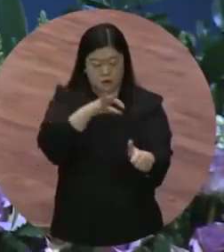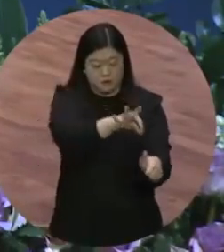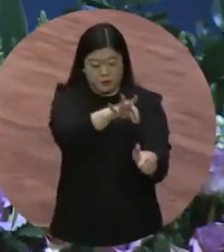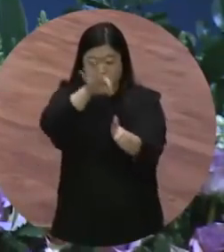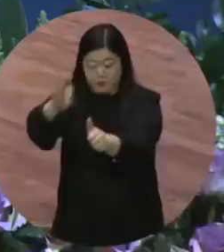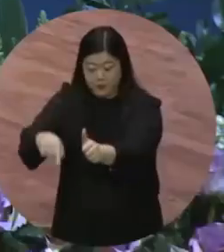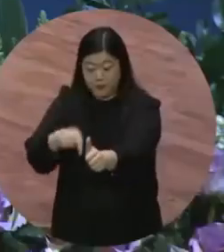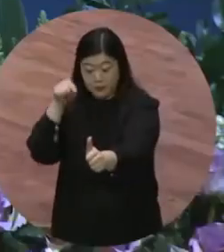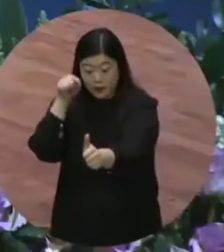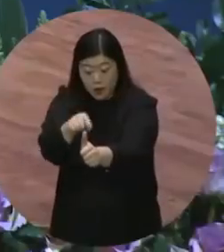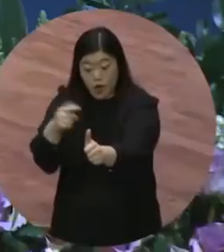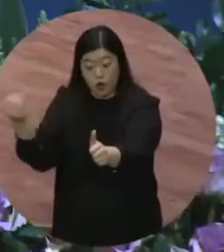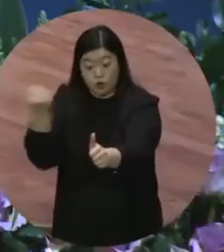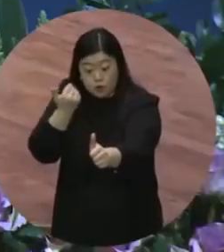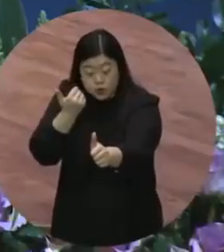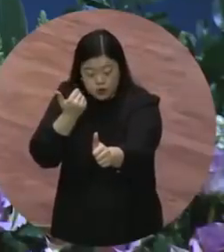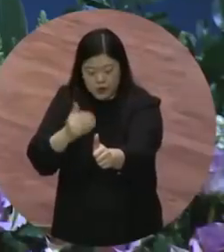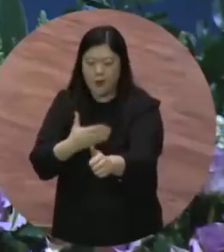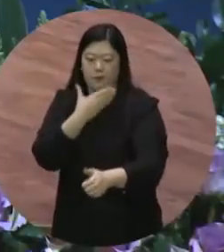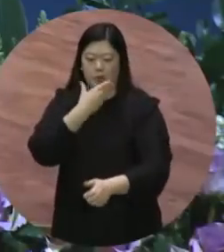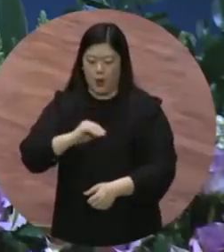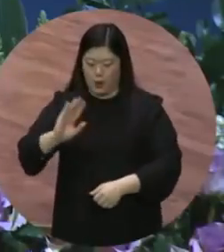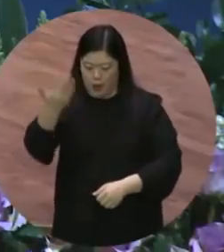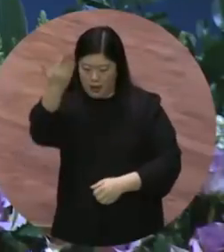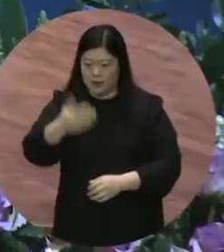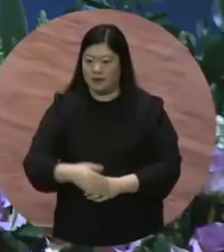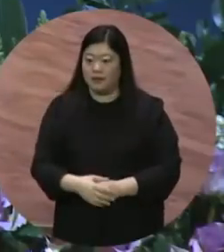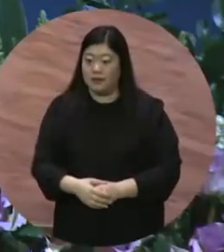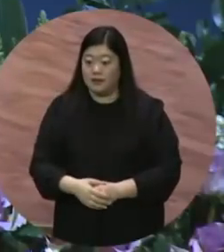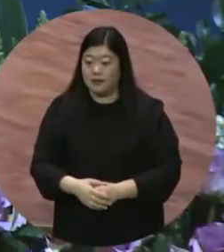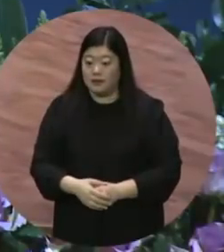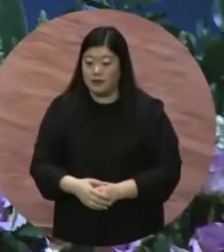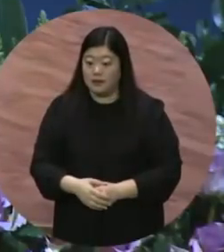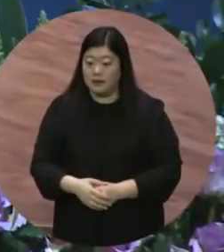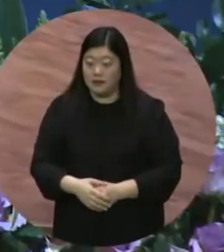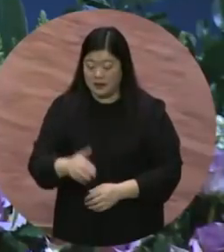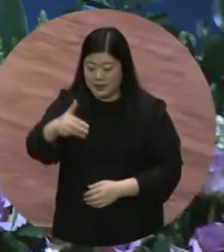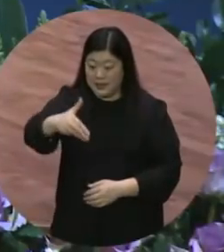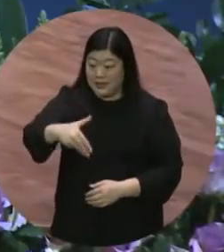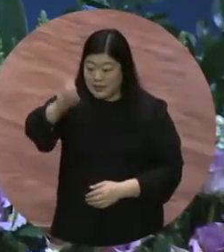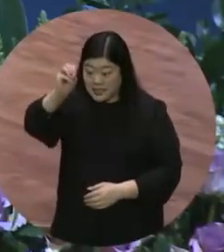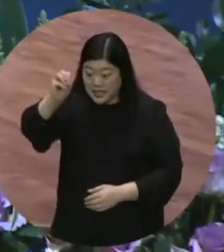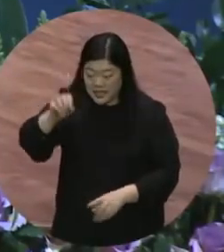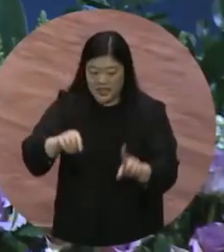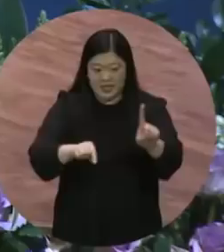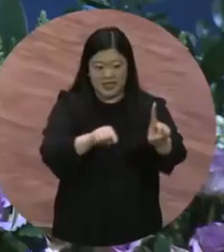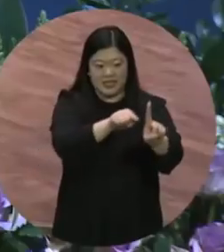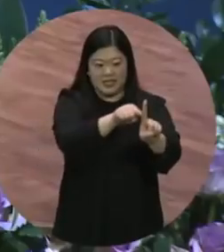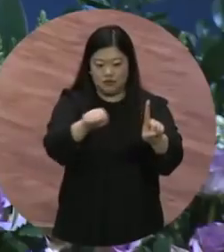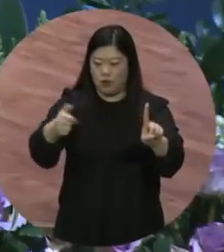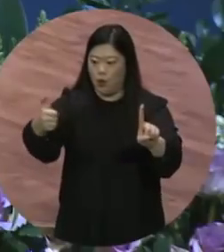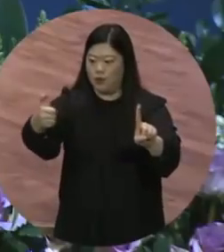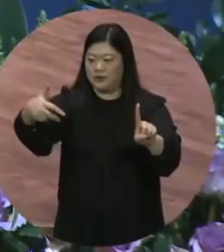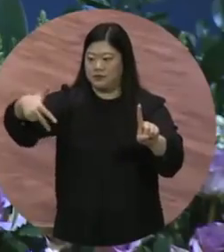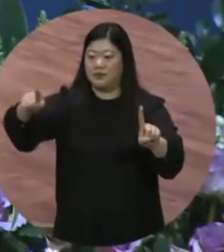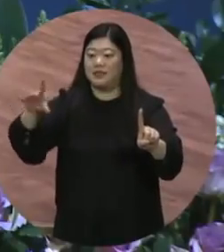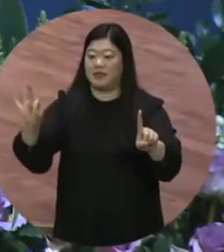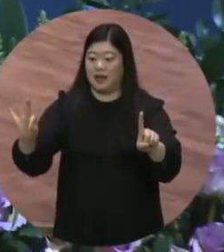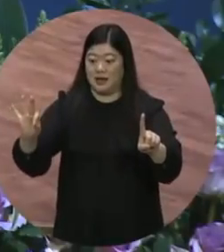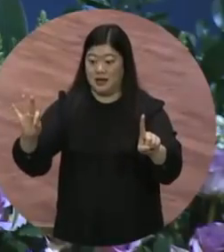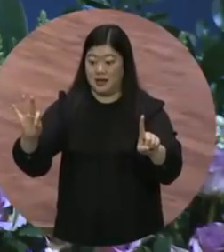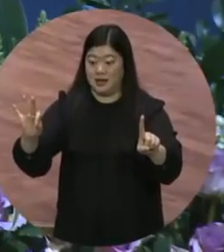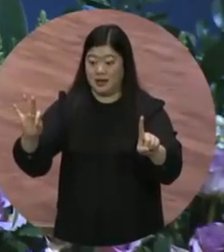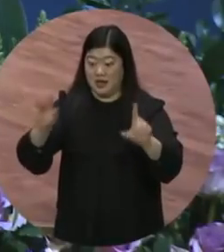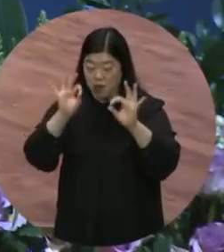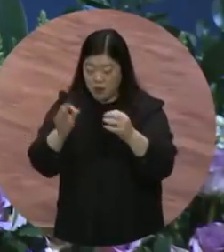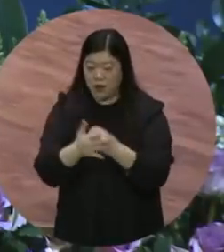너는 복이 될지라. 우리가 창세기 1장부터 50장까지 보면 세 개 동사가 계속 반복적으로